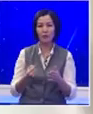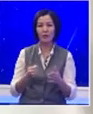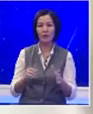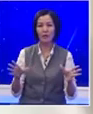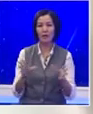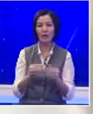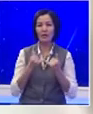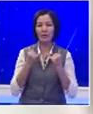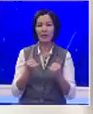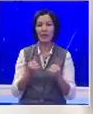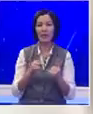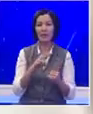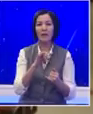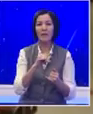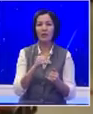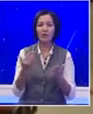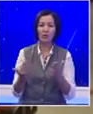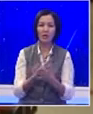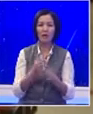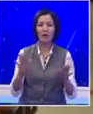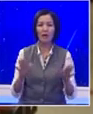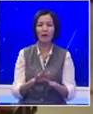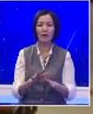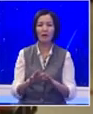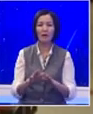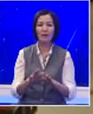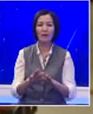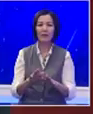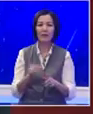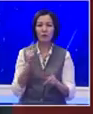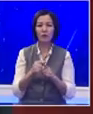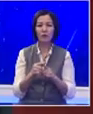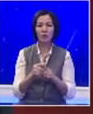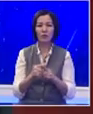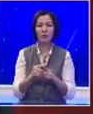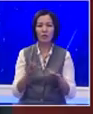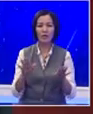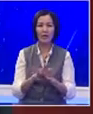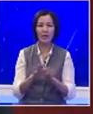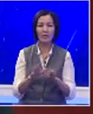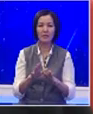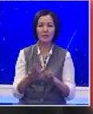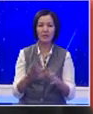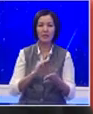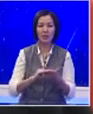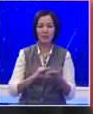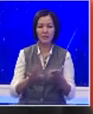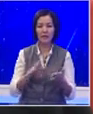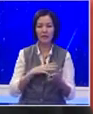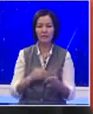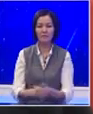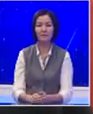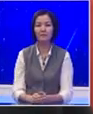Чернобыль ардагерлері маршы атты өлеңі әнге айналып әуеледі. Әуенін жазған белгілі актер һәм сазгер әнші